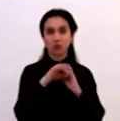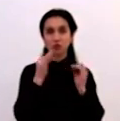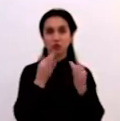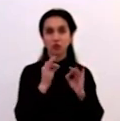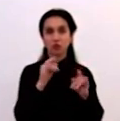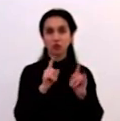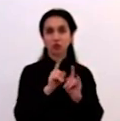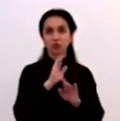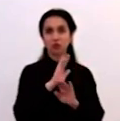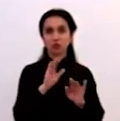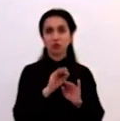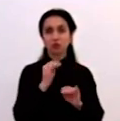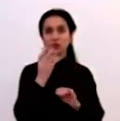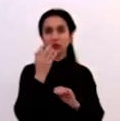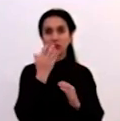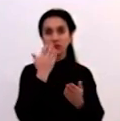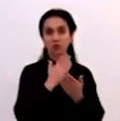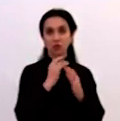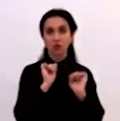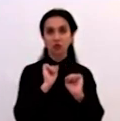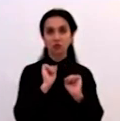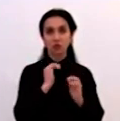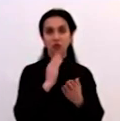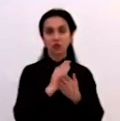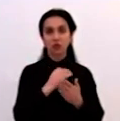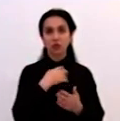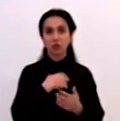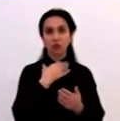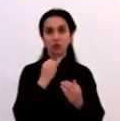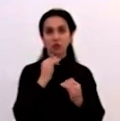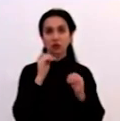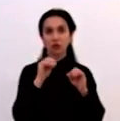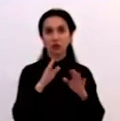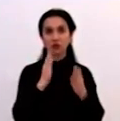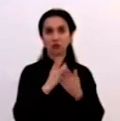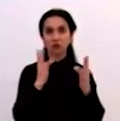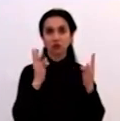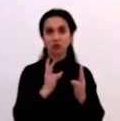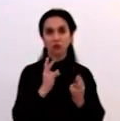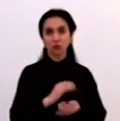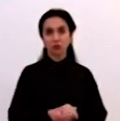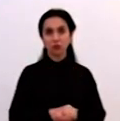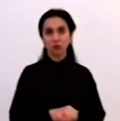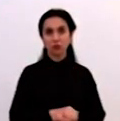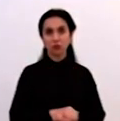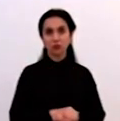ruxsat etilmagan tasvirlardan himoyalangan asosda hal etilishi zarur ekan.